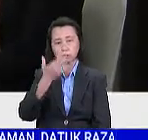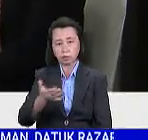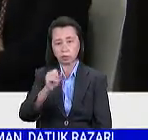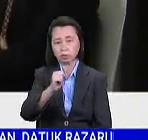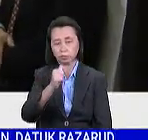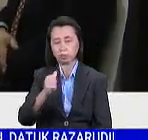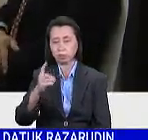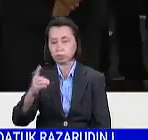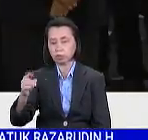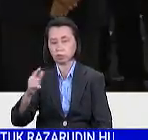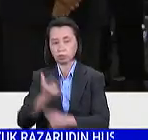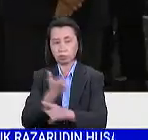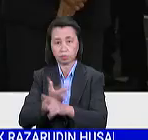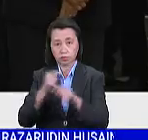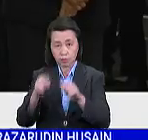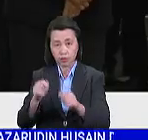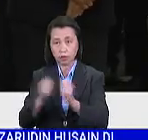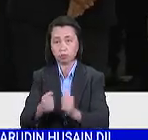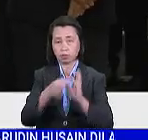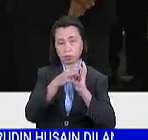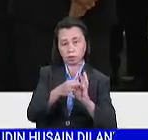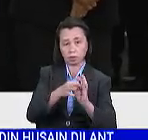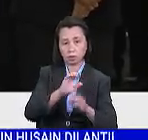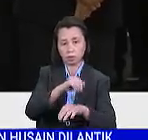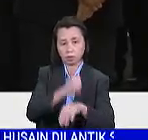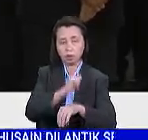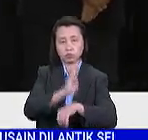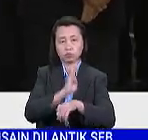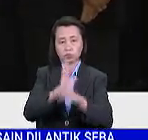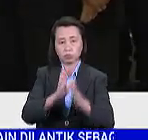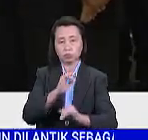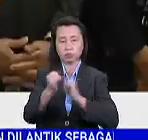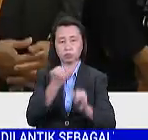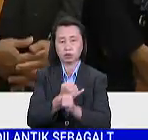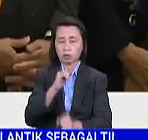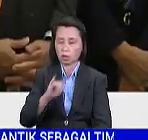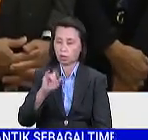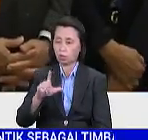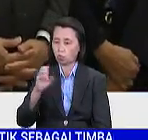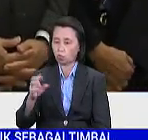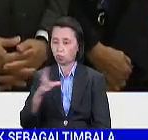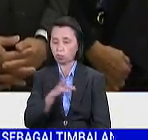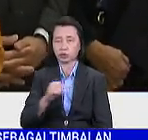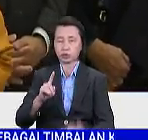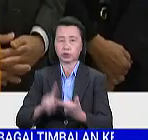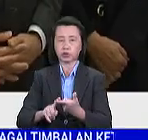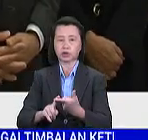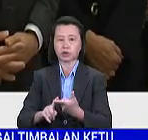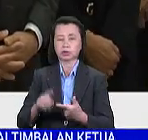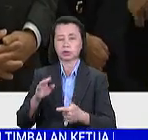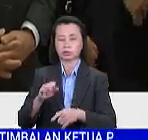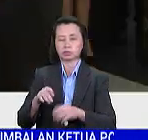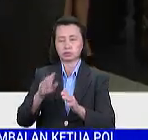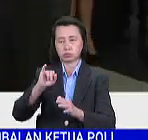melaksanakan program latihan ini dengan kerjasama pertumbuhan buruh antarabangsa Ilo dan suruhanjaya tinggi British